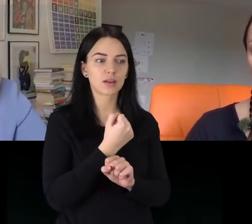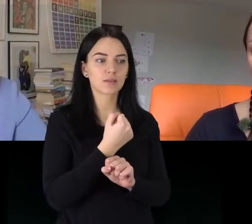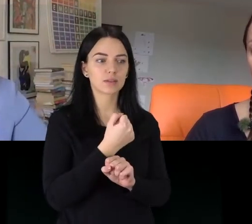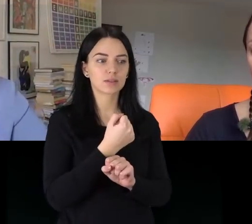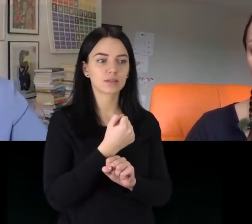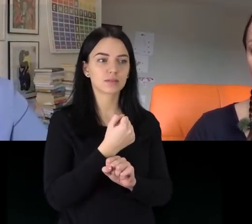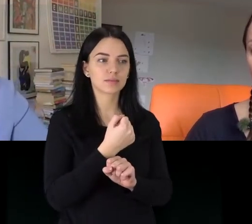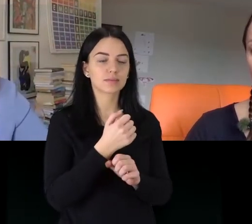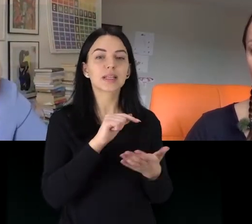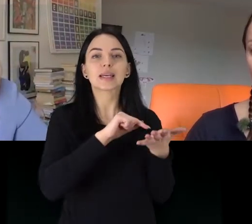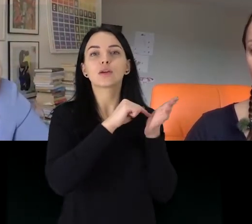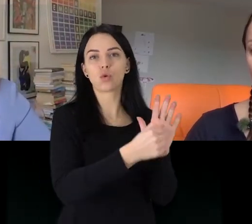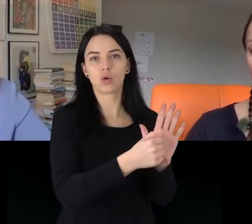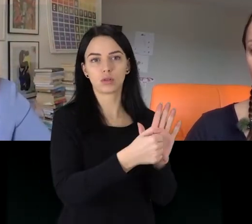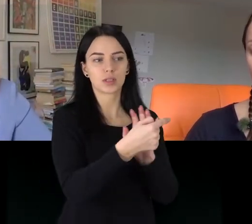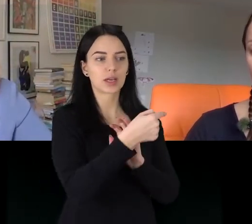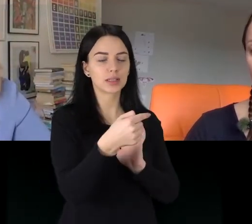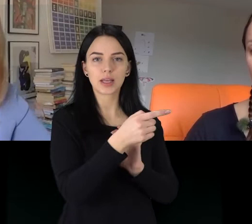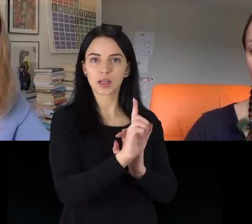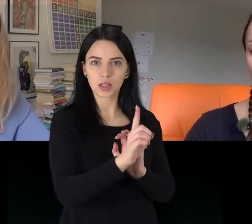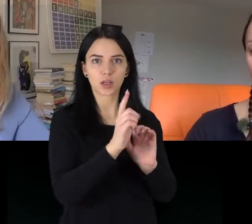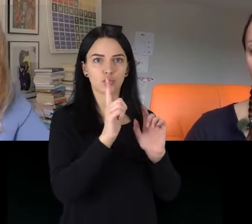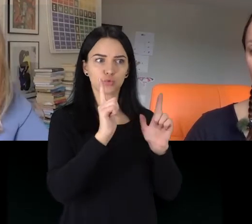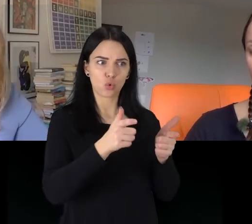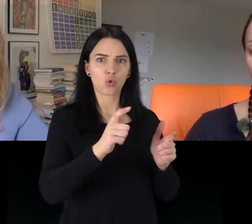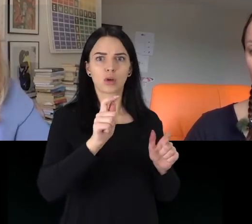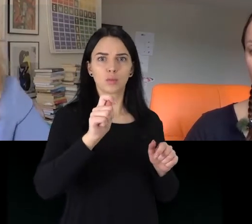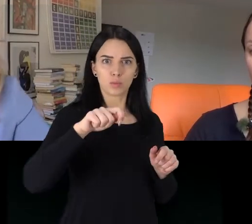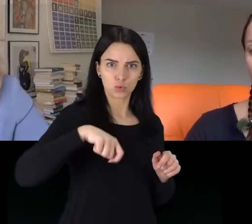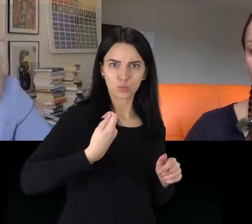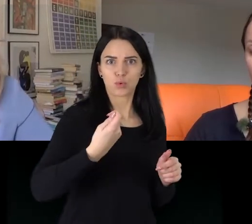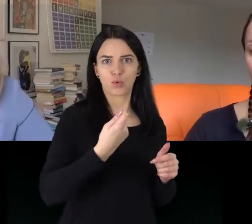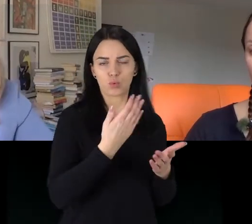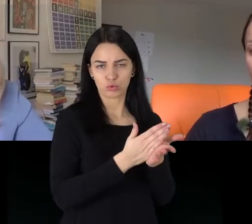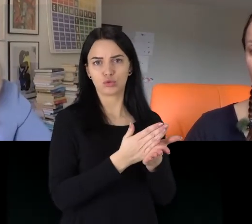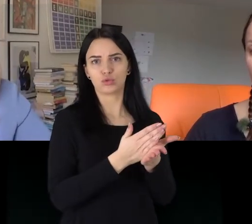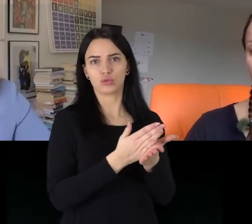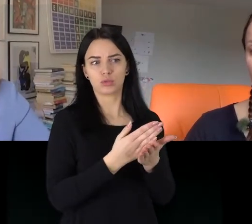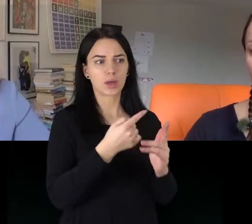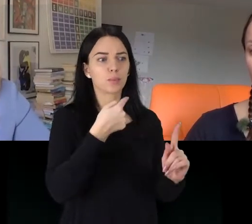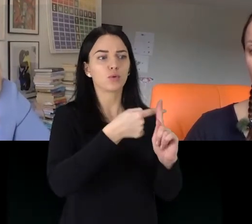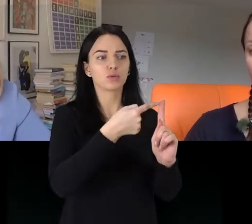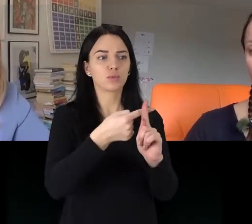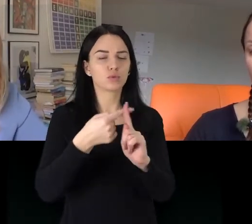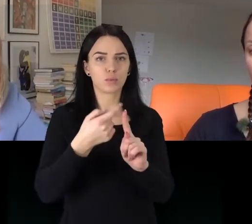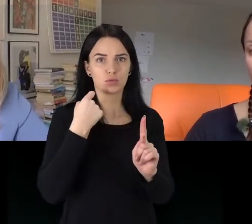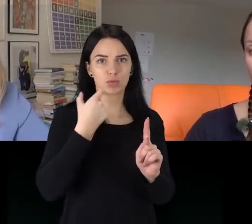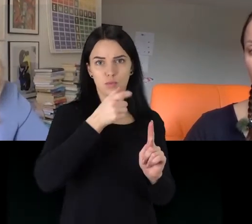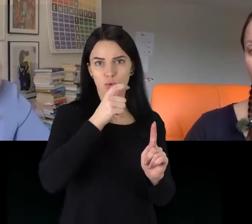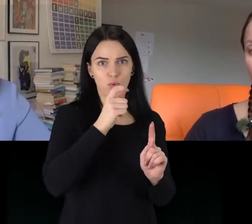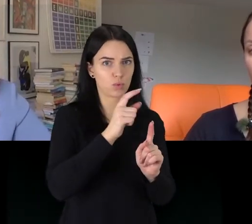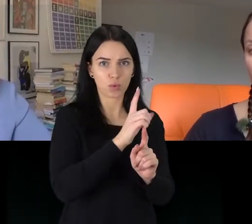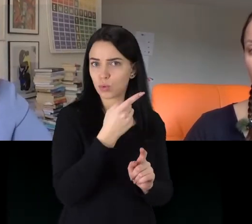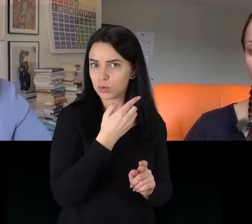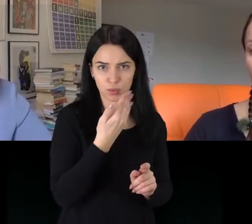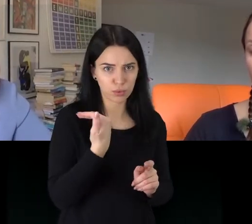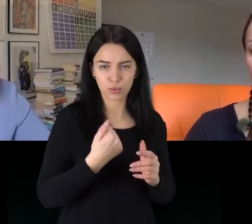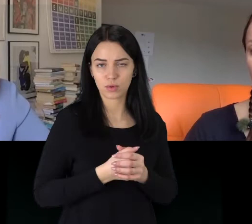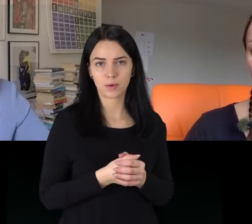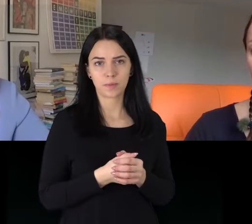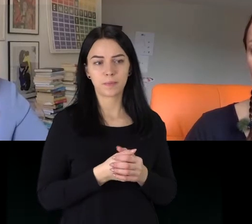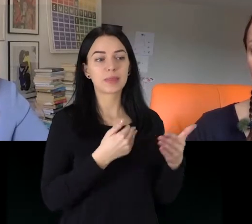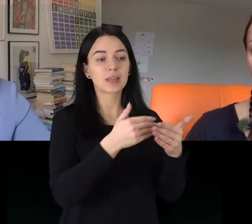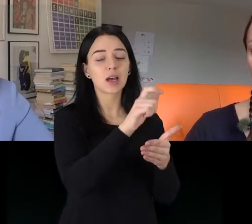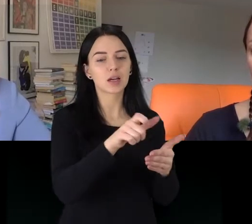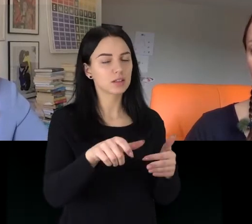neigimą, rodant, kad tikrai daug daugiau yra žalos negu naudos iš to jau gerimo šiandien šiuo metu. Su artimaisiais yra labai panaši istorija,